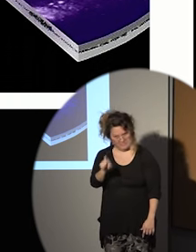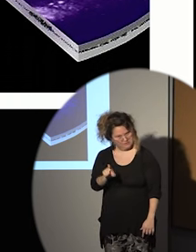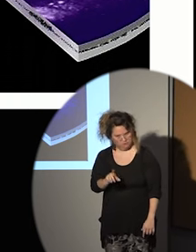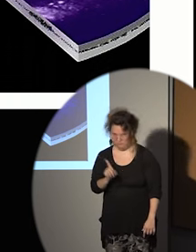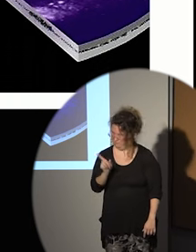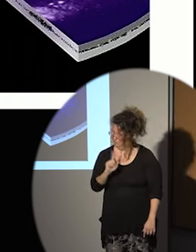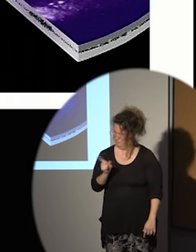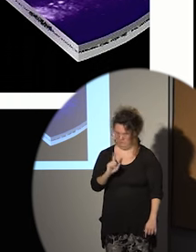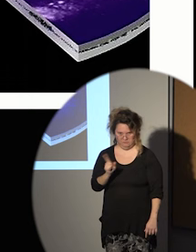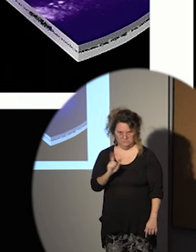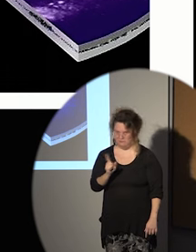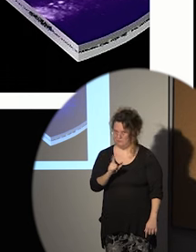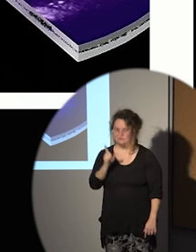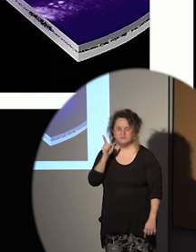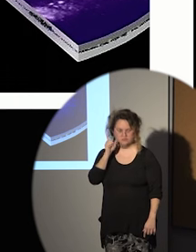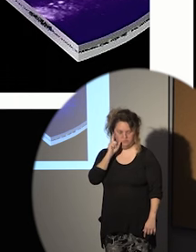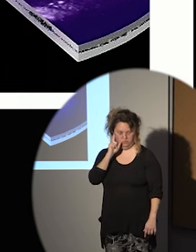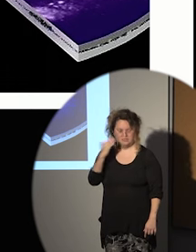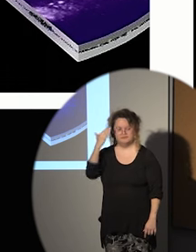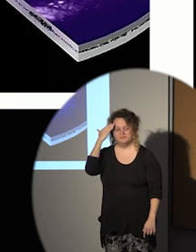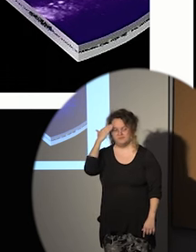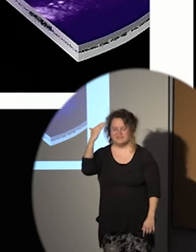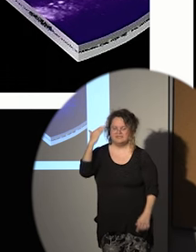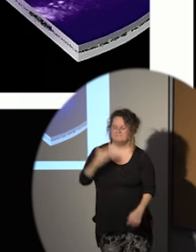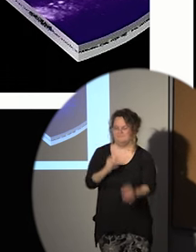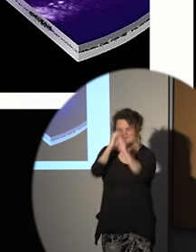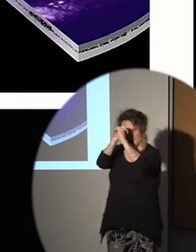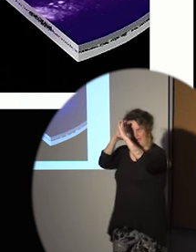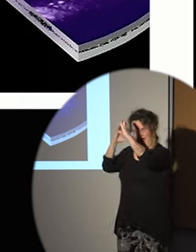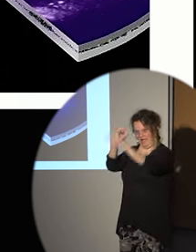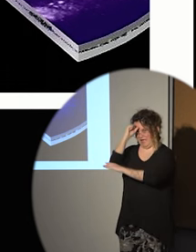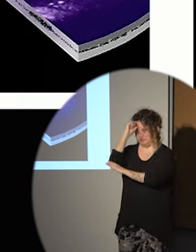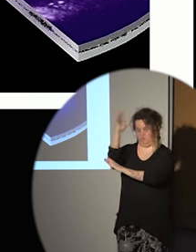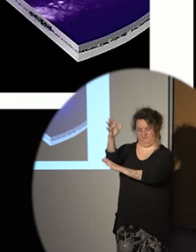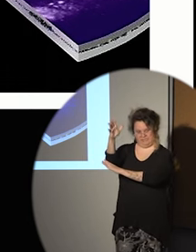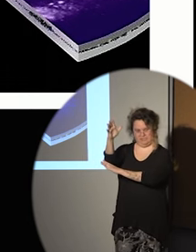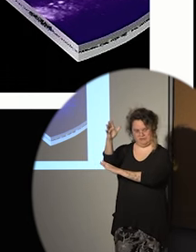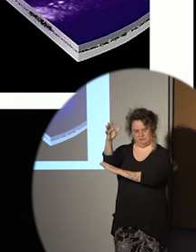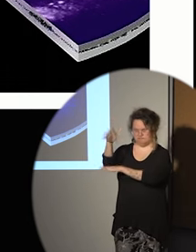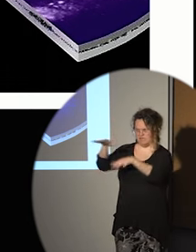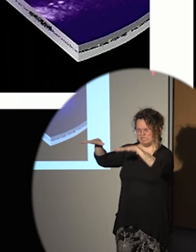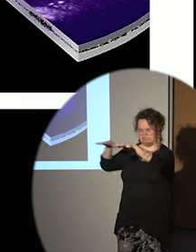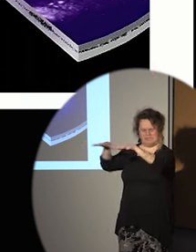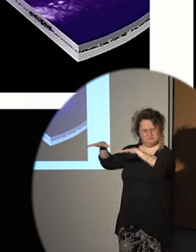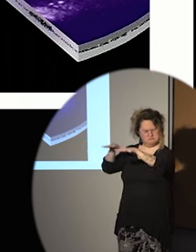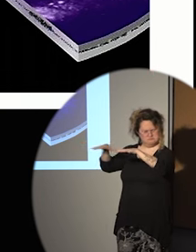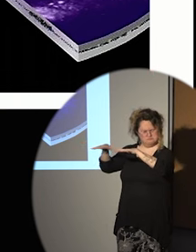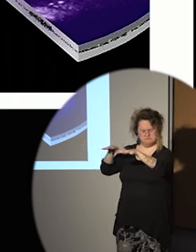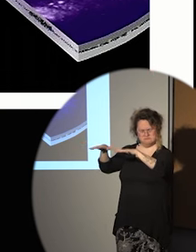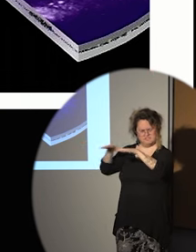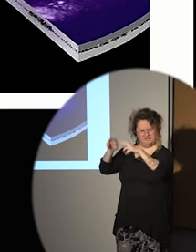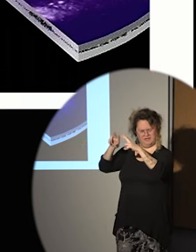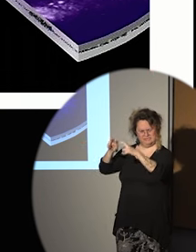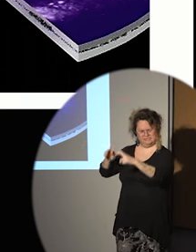quand vous avez un système en physique ou en astrophysique pour lequel vous avez pu répéter